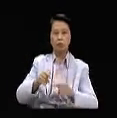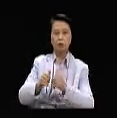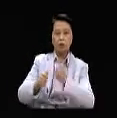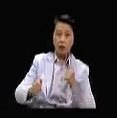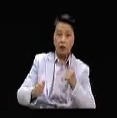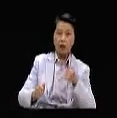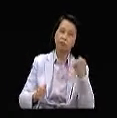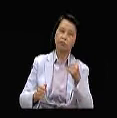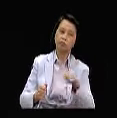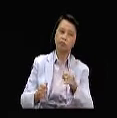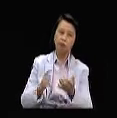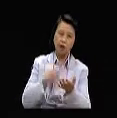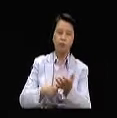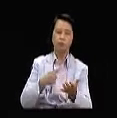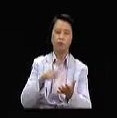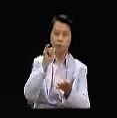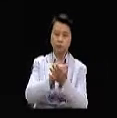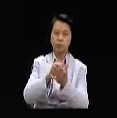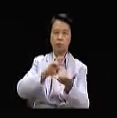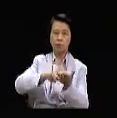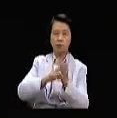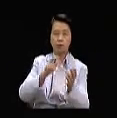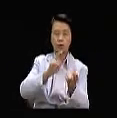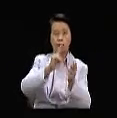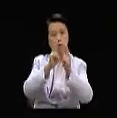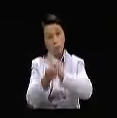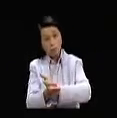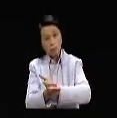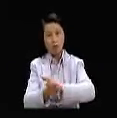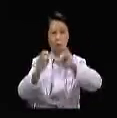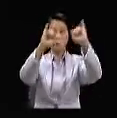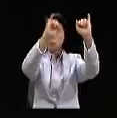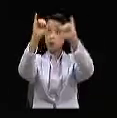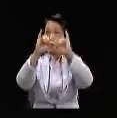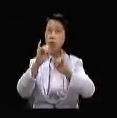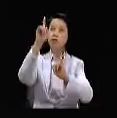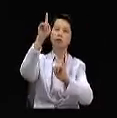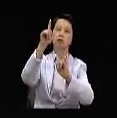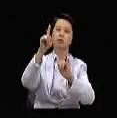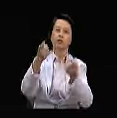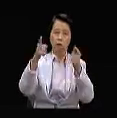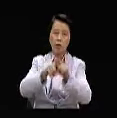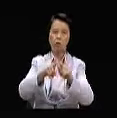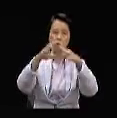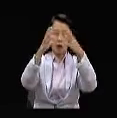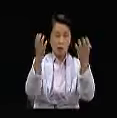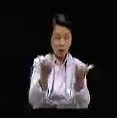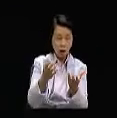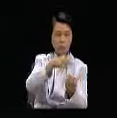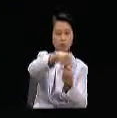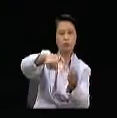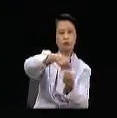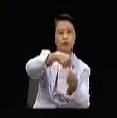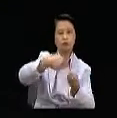ini inilah yang ditumpangi perubahan nah iklim perubahan nah yang berlaku pada alam sekitar yang menyebabkan